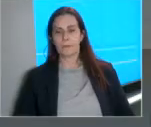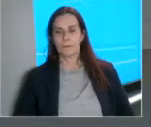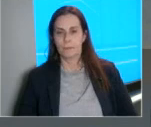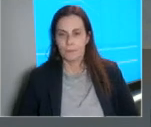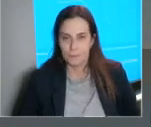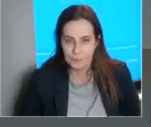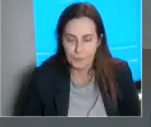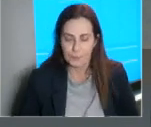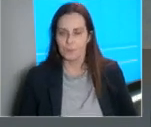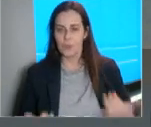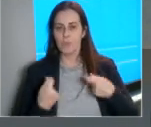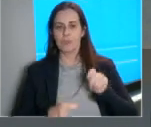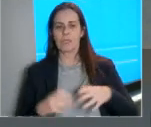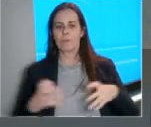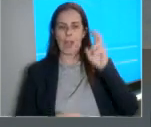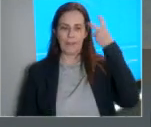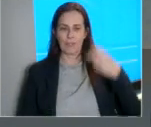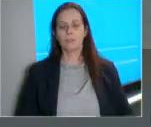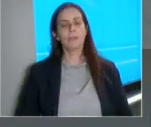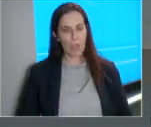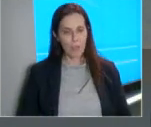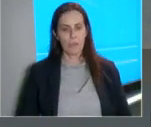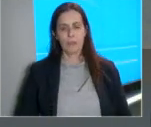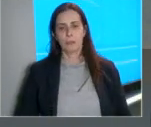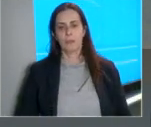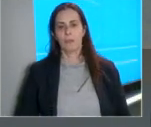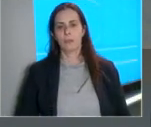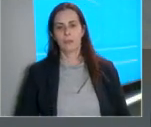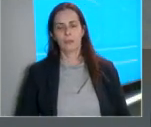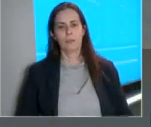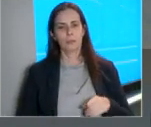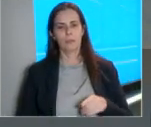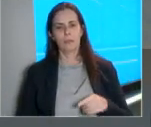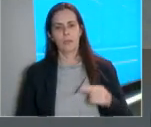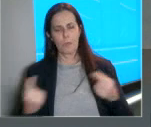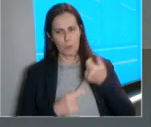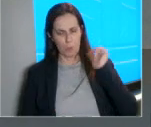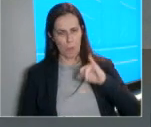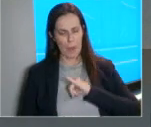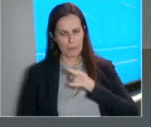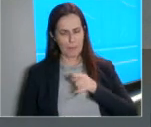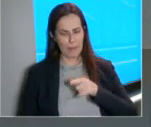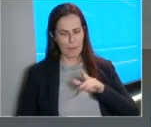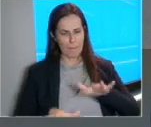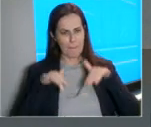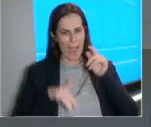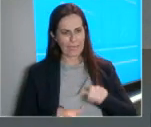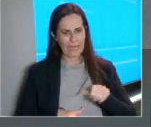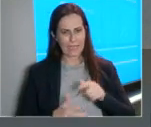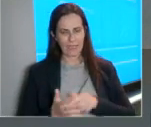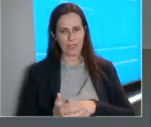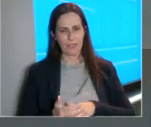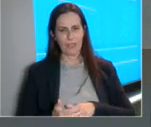סמי אבו שחאדה, מהרשימה המשותפת, שלום. בוקר טוב, אדם. עימותים מעניינים אתמול במליאה,